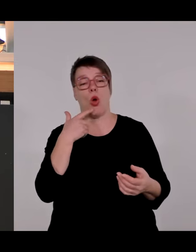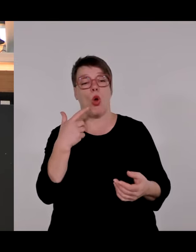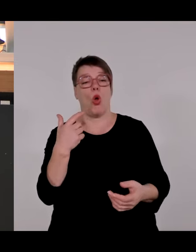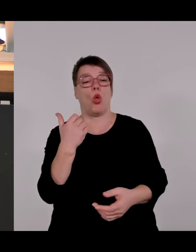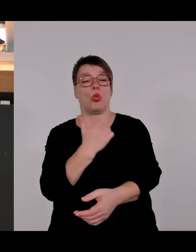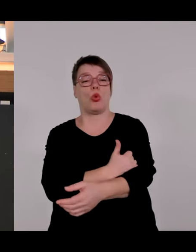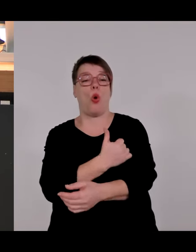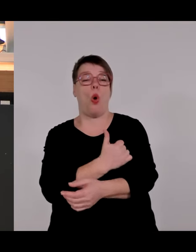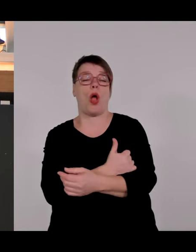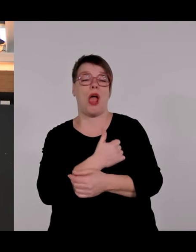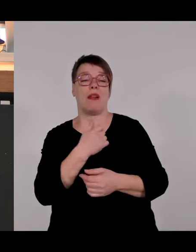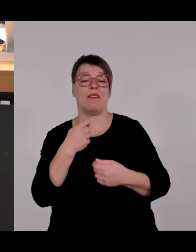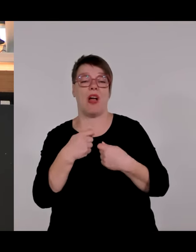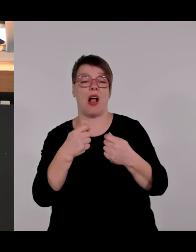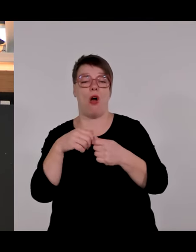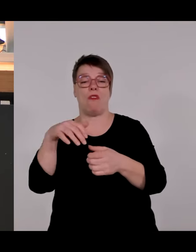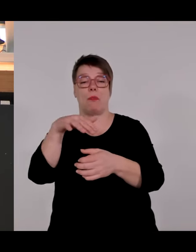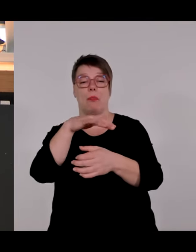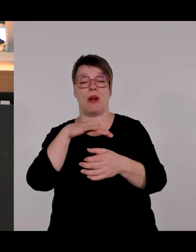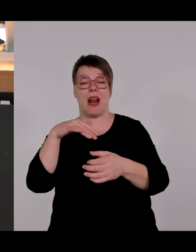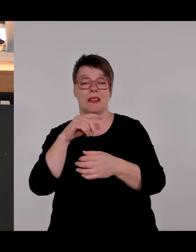meine Damen und Herren.